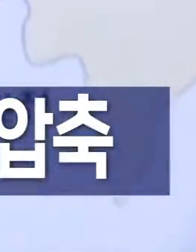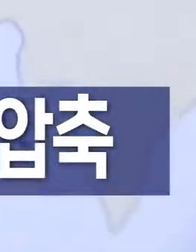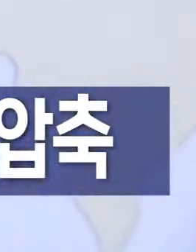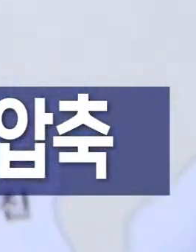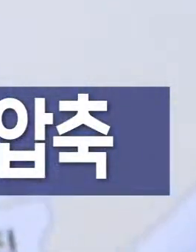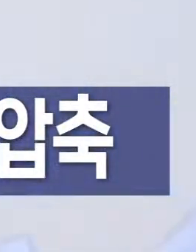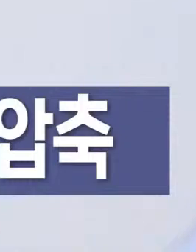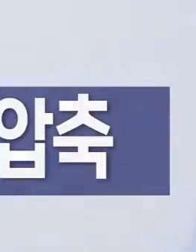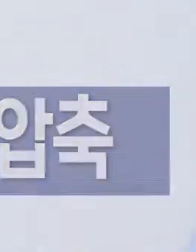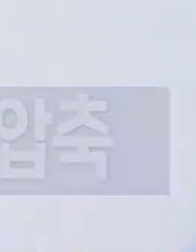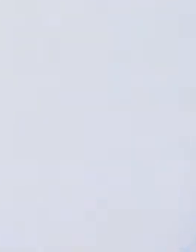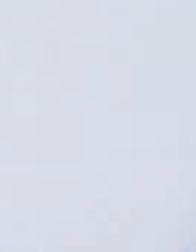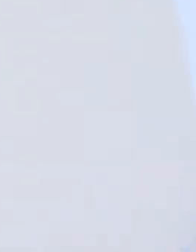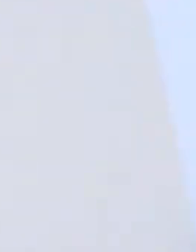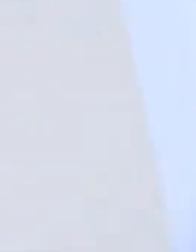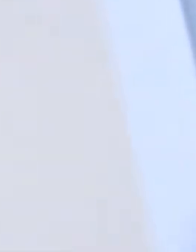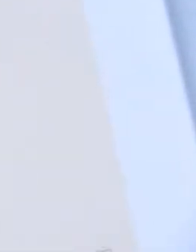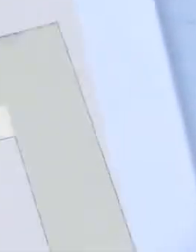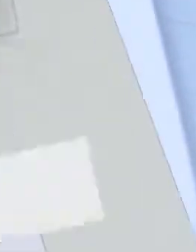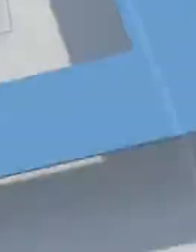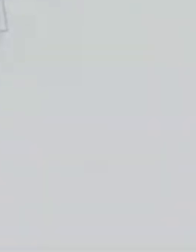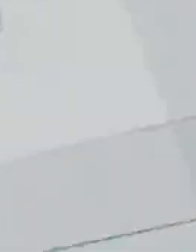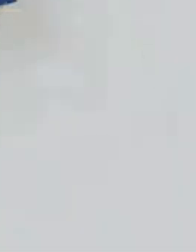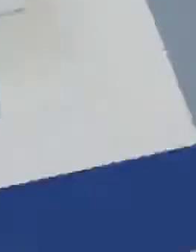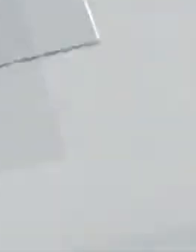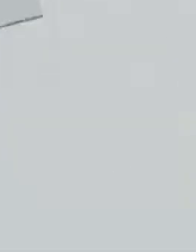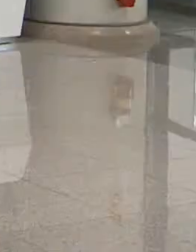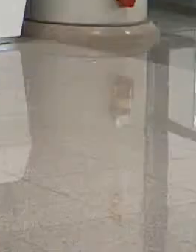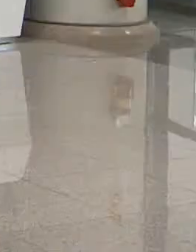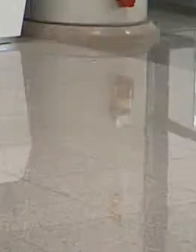통과 여부가 큰 관심입니다.